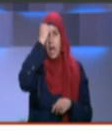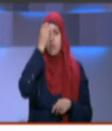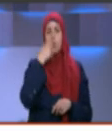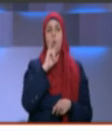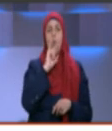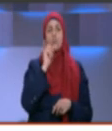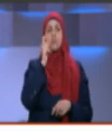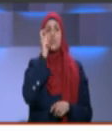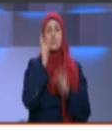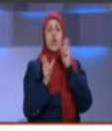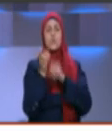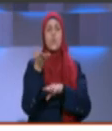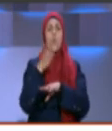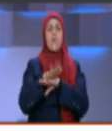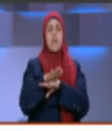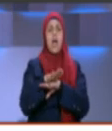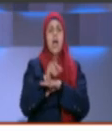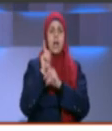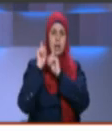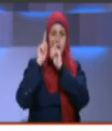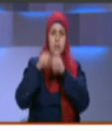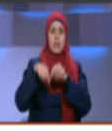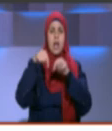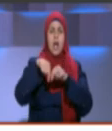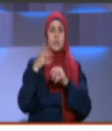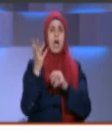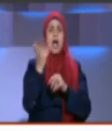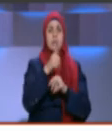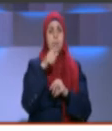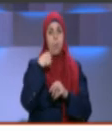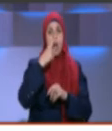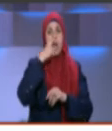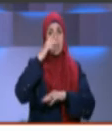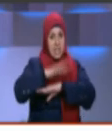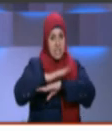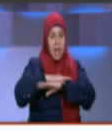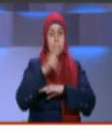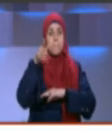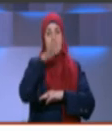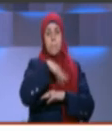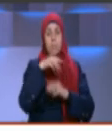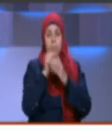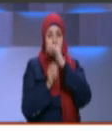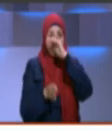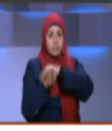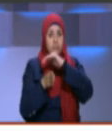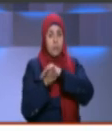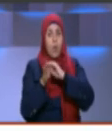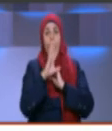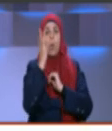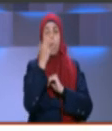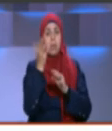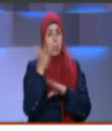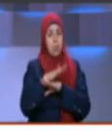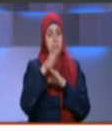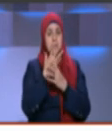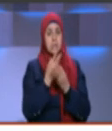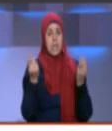28500 تقريبا في عداد المتوفين، ورغم التزام الشعب الفرنسي بالبقاء في منازله لأكثر